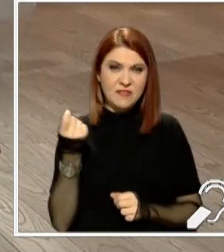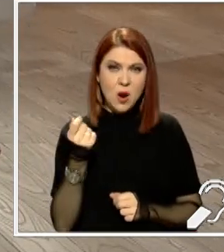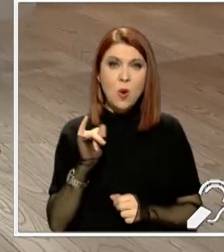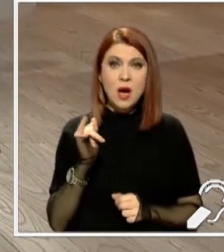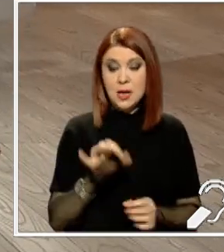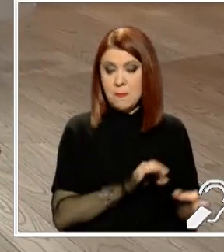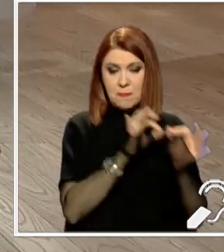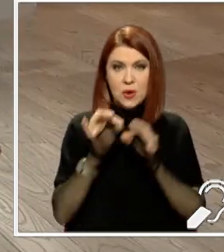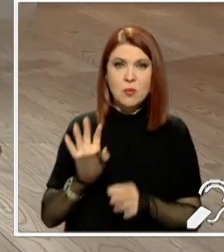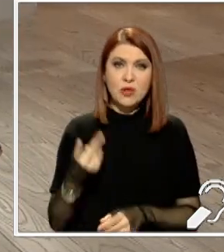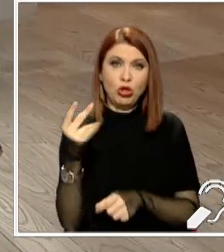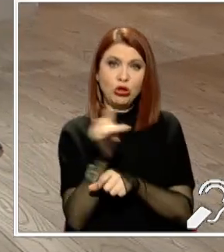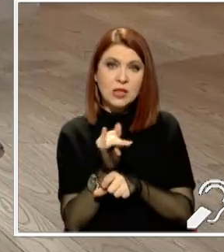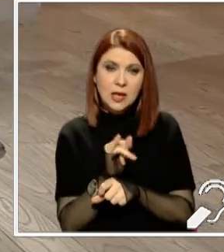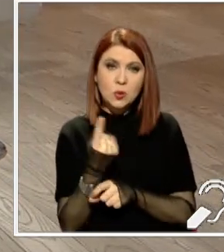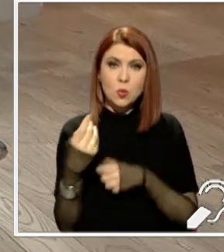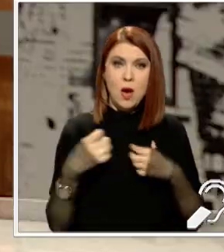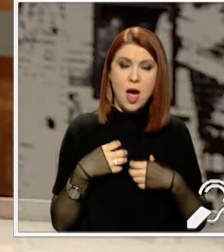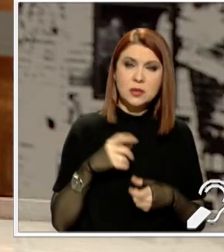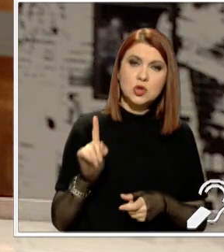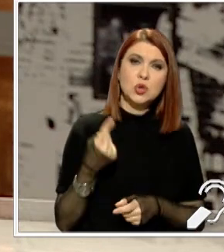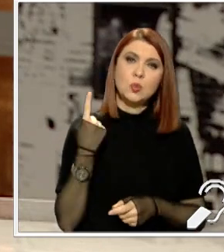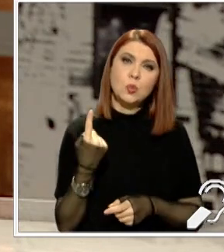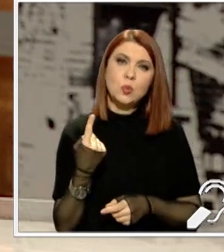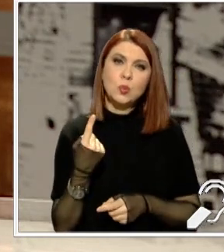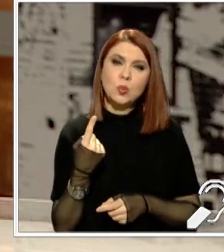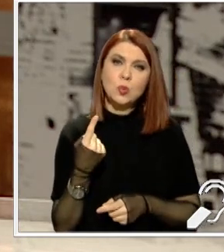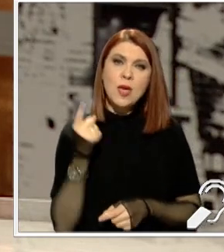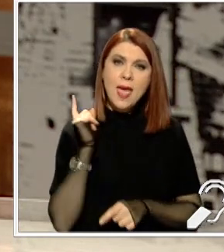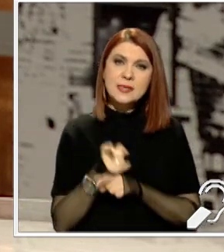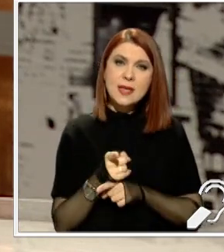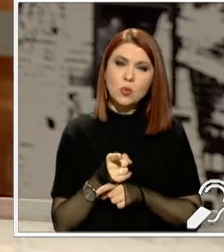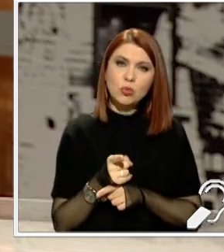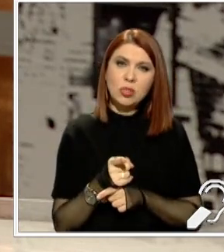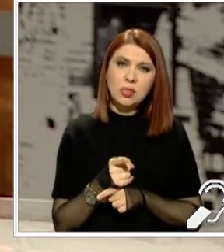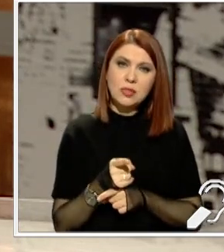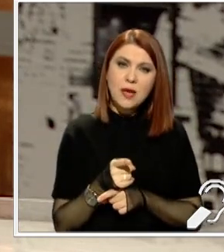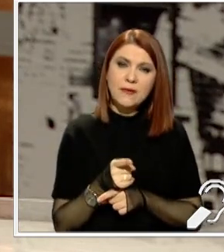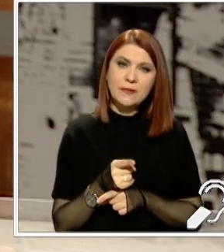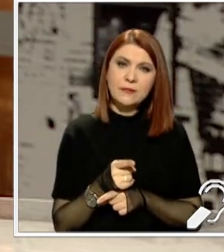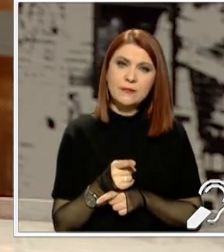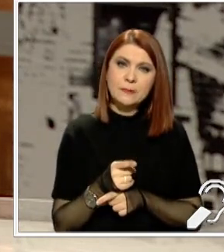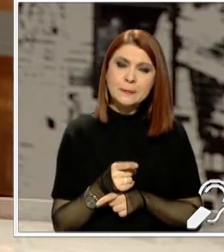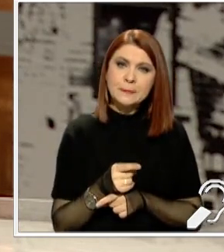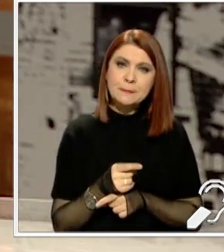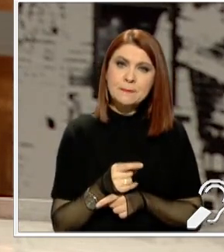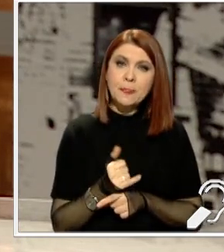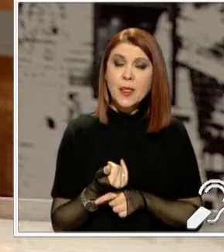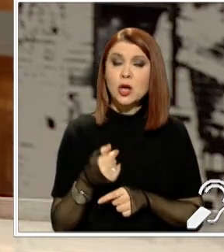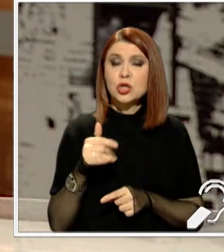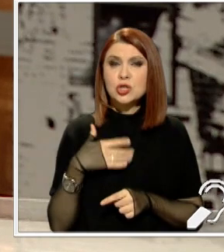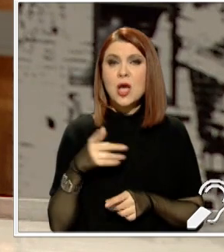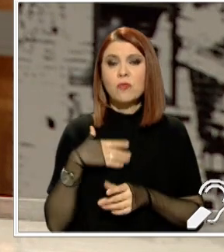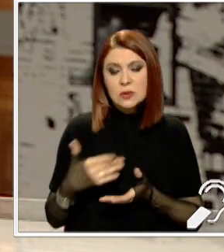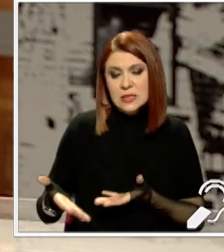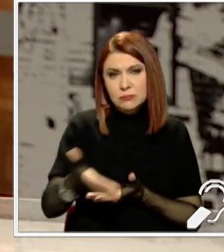festivalului, care până acum avea doi directori, un director artistic, un director executiv, și ei își doreau să unească